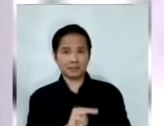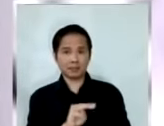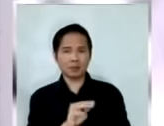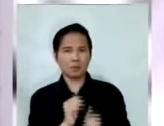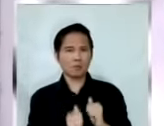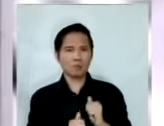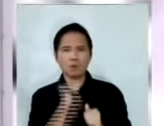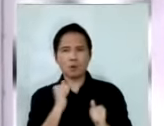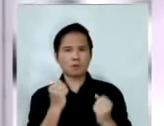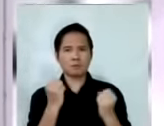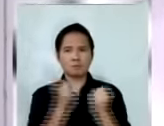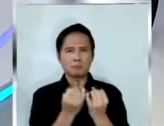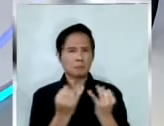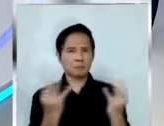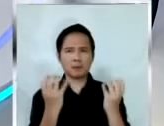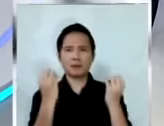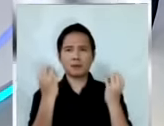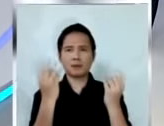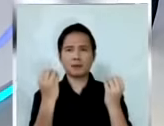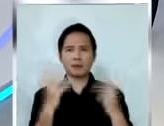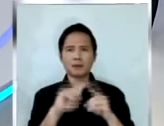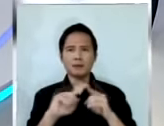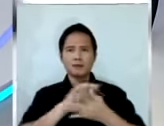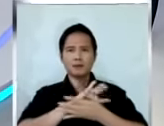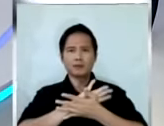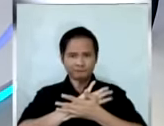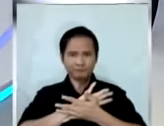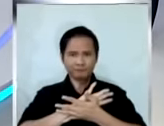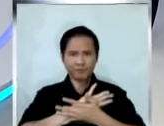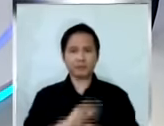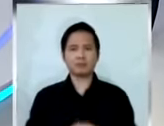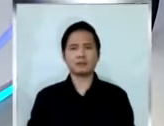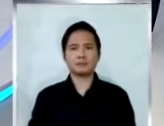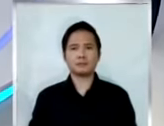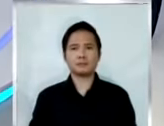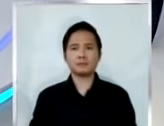ng COVID-19. Sa buong bansa,